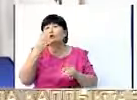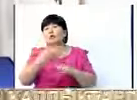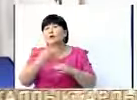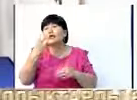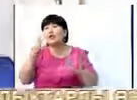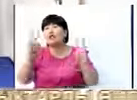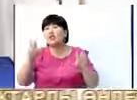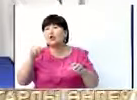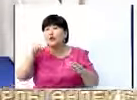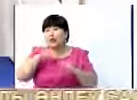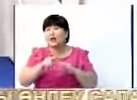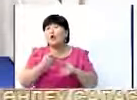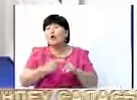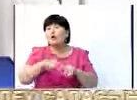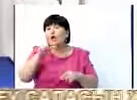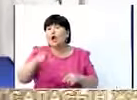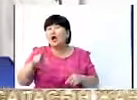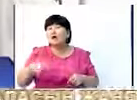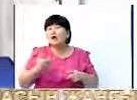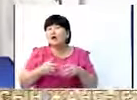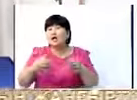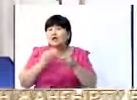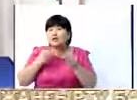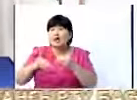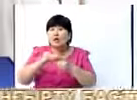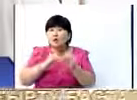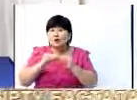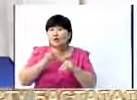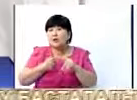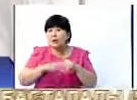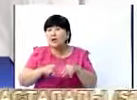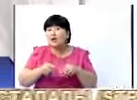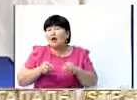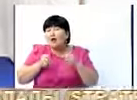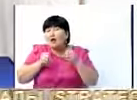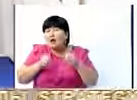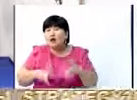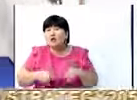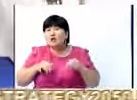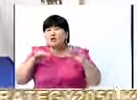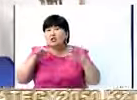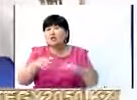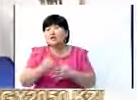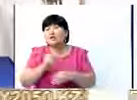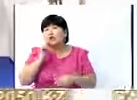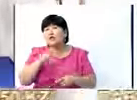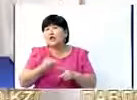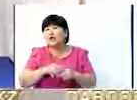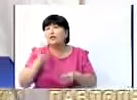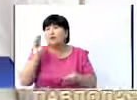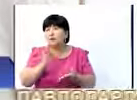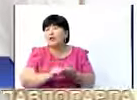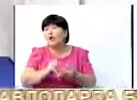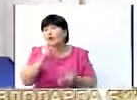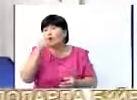2-ші тармағымен, яғни адамдар тобының алдын ала сөз байласу бойынша қарақшылық шабуыл жасаған үшін кінәлі деп танылып,